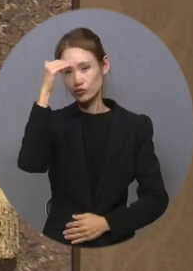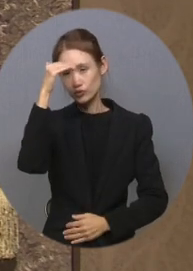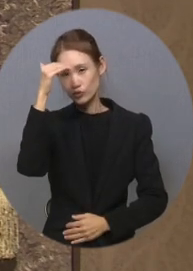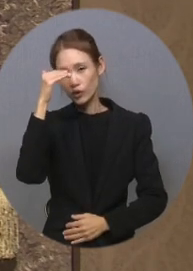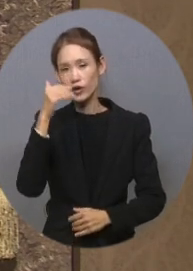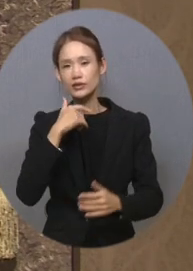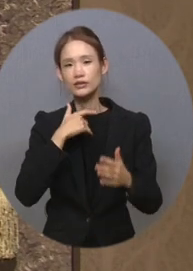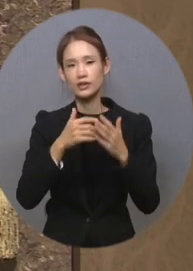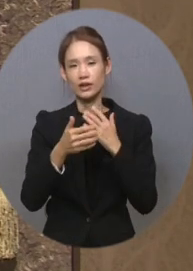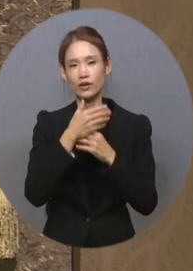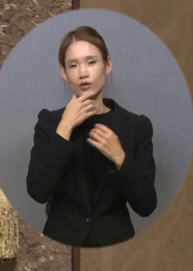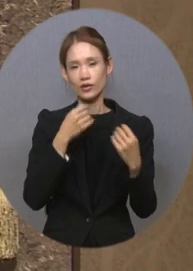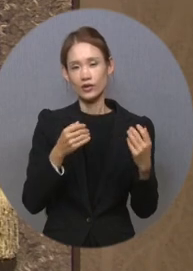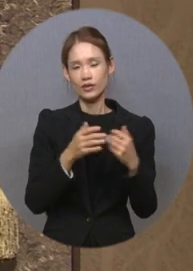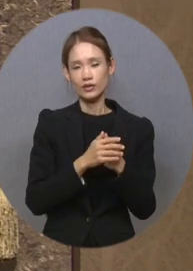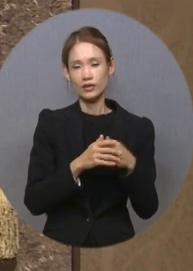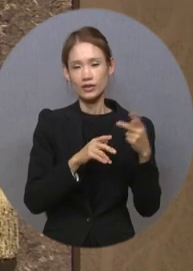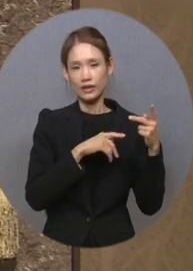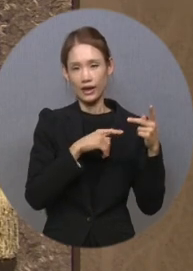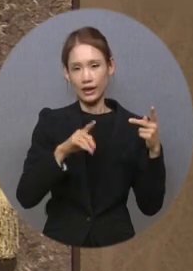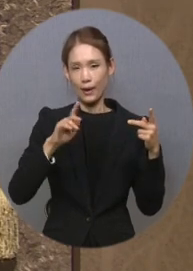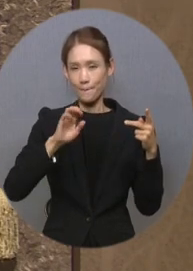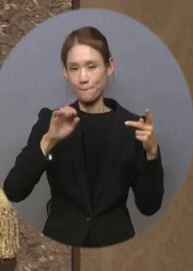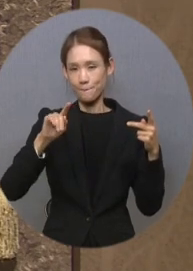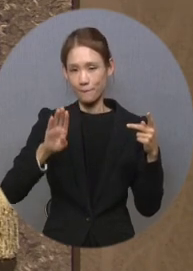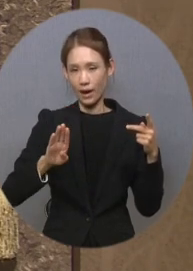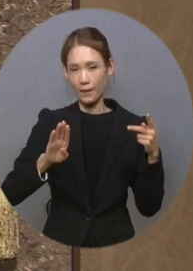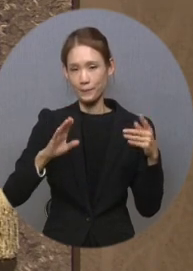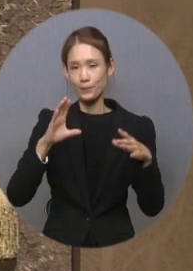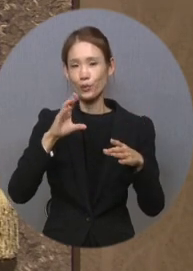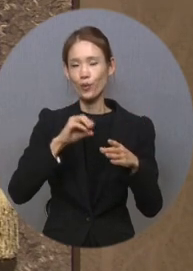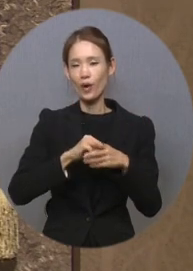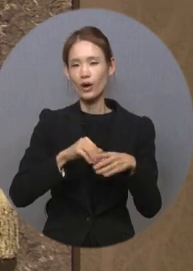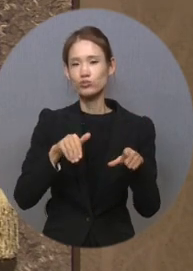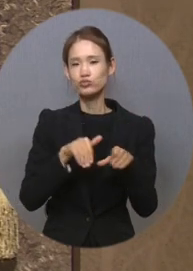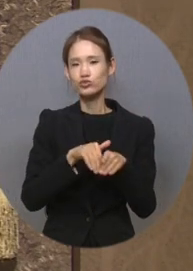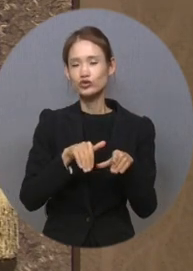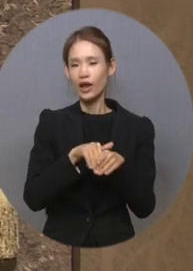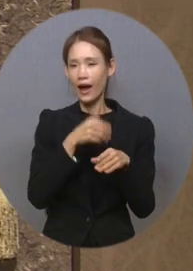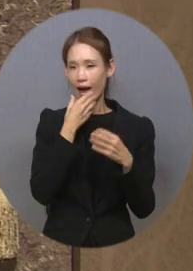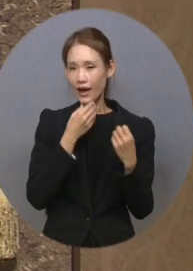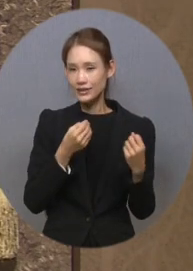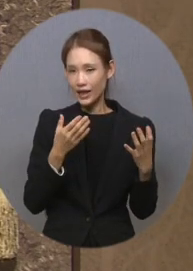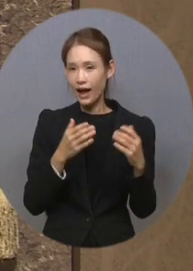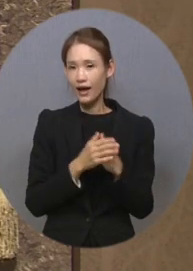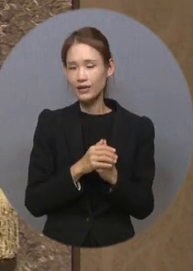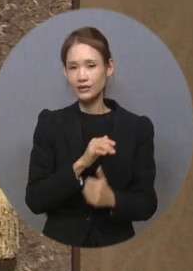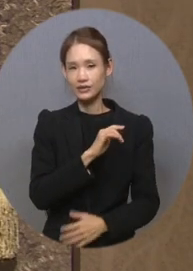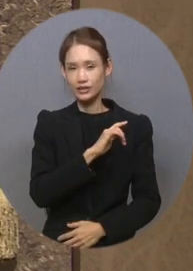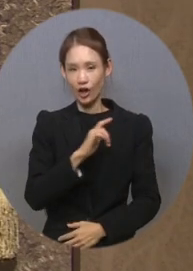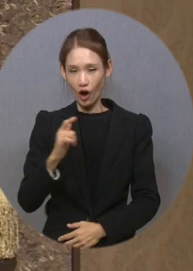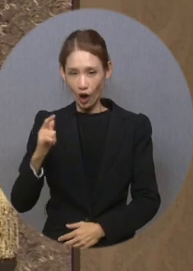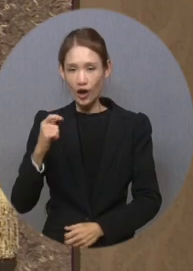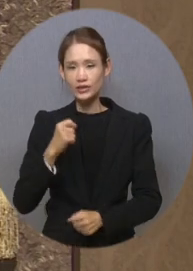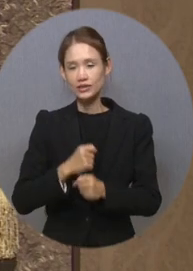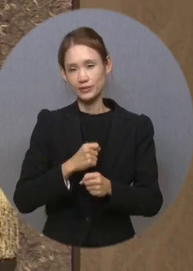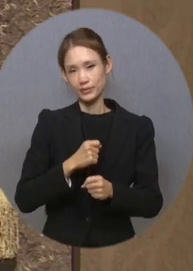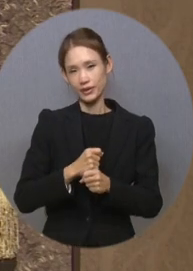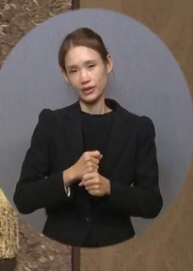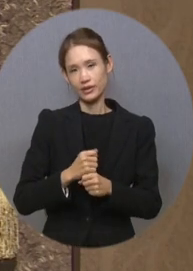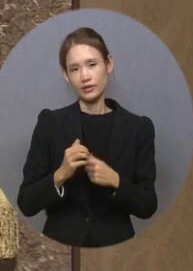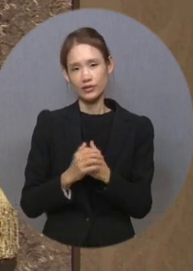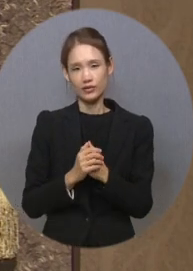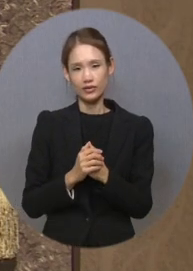또 우리 케이팝을 포함한 각 나라의 문화 행사 예. 이런 것도 이제 다채롭게 구성을 하고요.